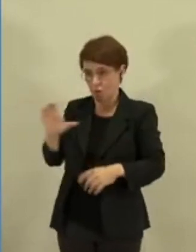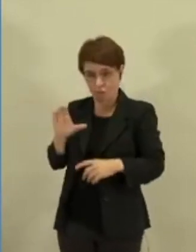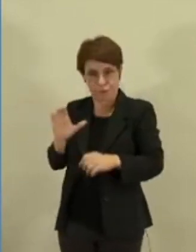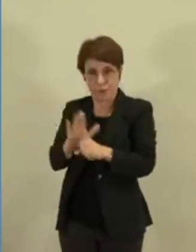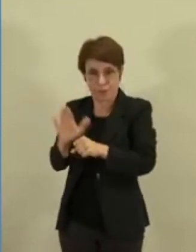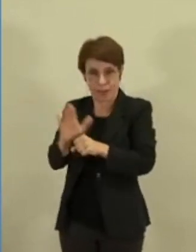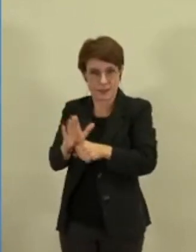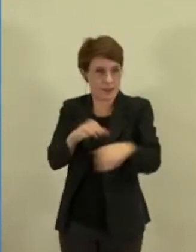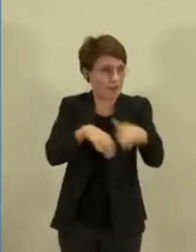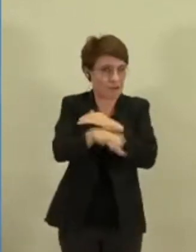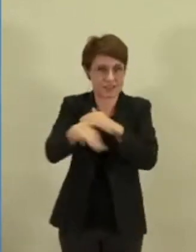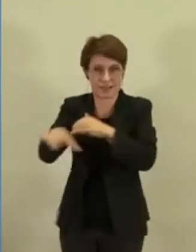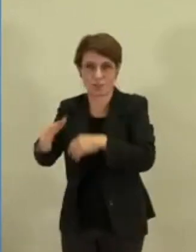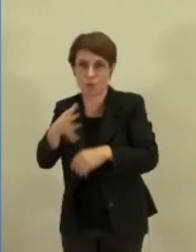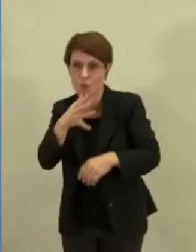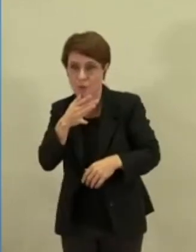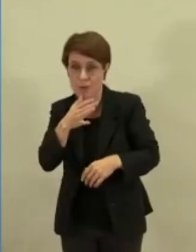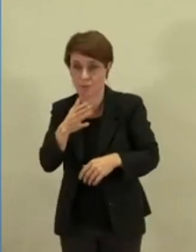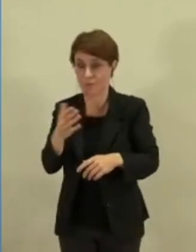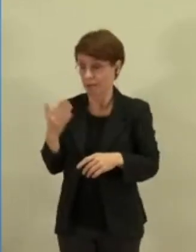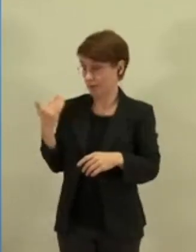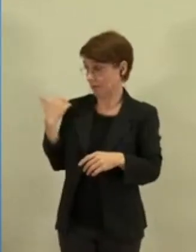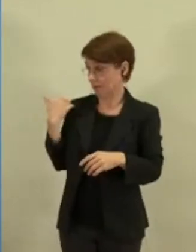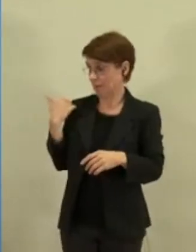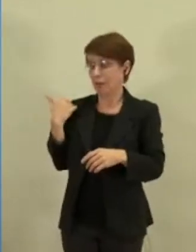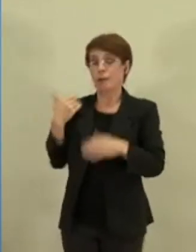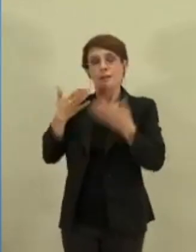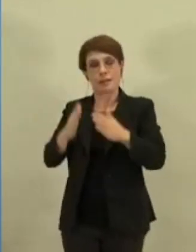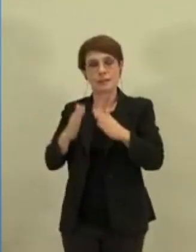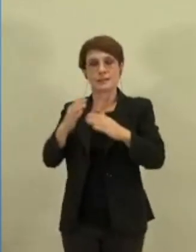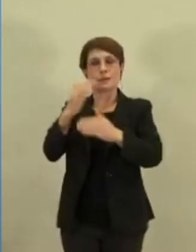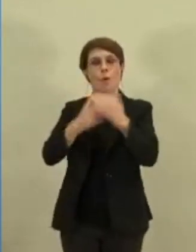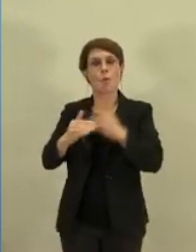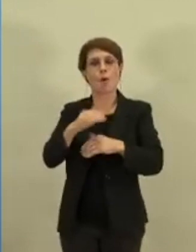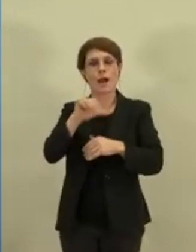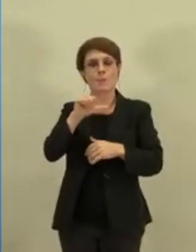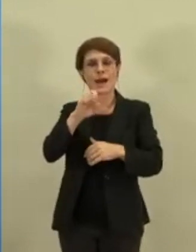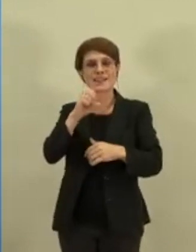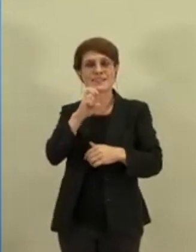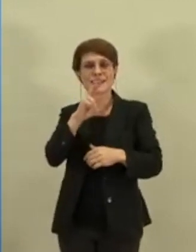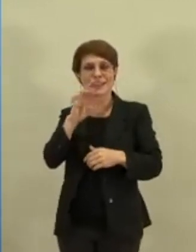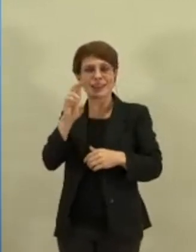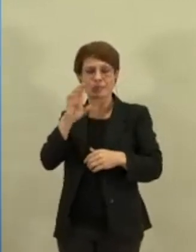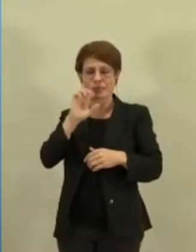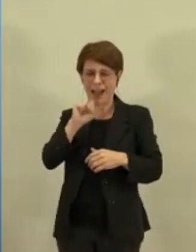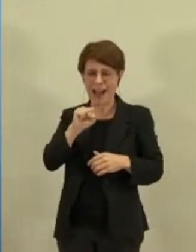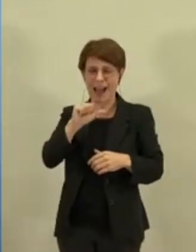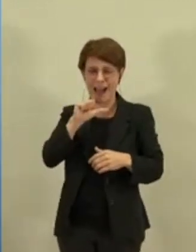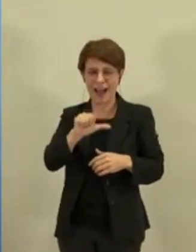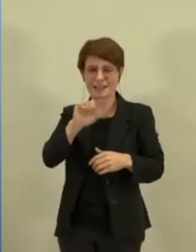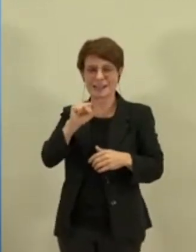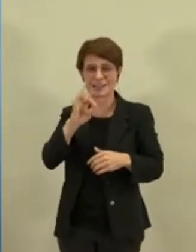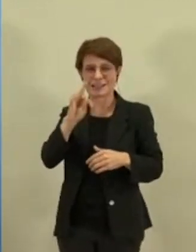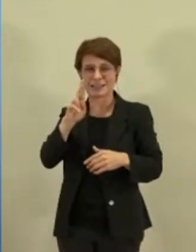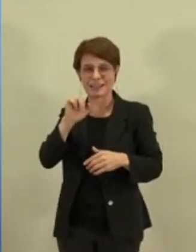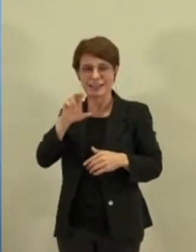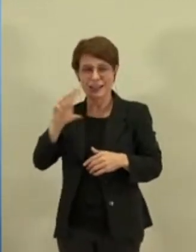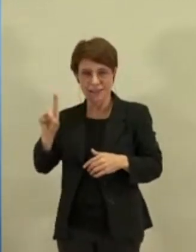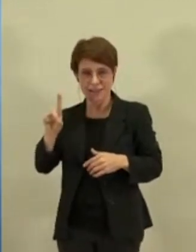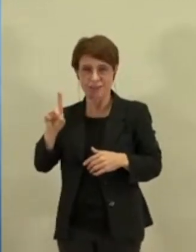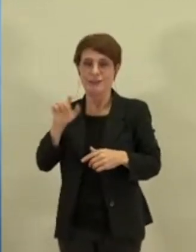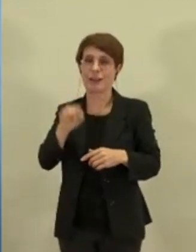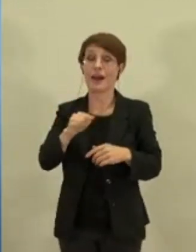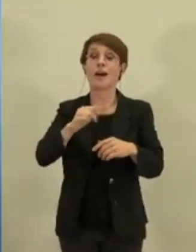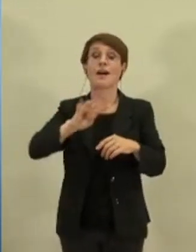Macron décide, sans débat, d'arrêter le programme de recherche Astrid. Le prototype de réacteur de 4e génération